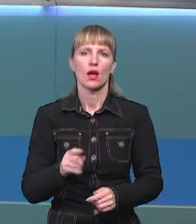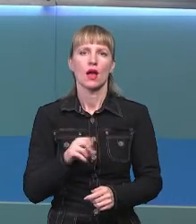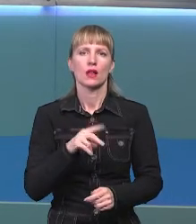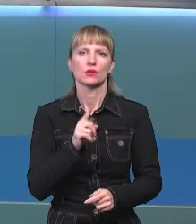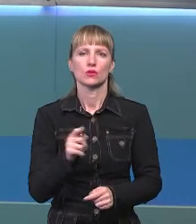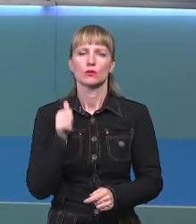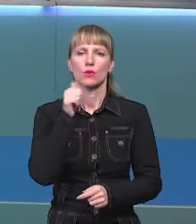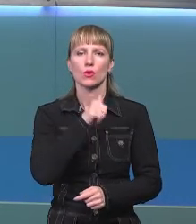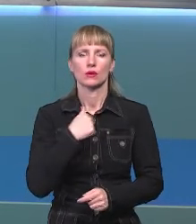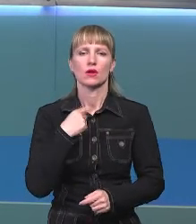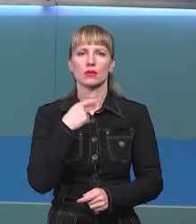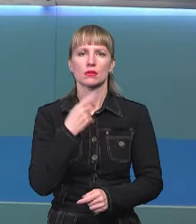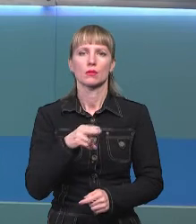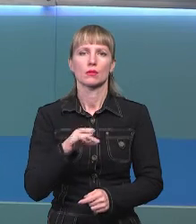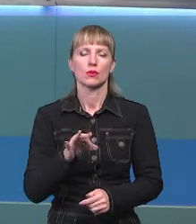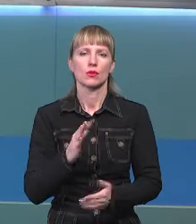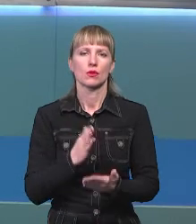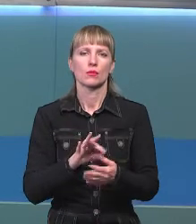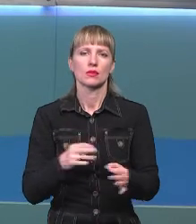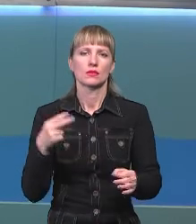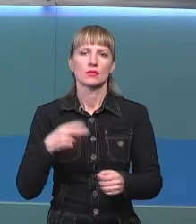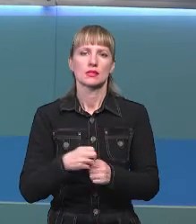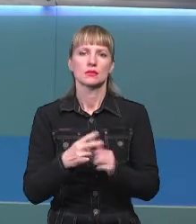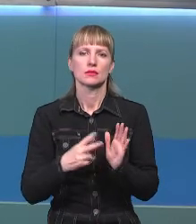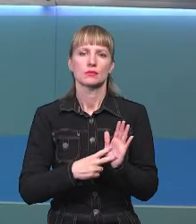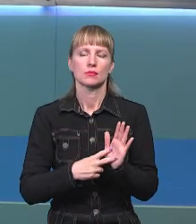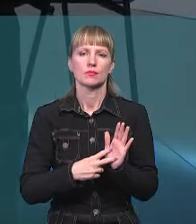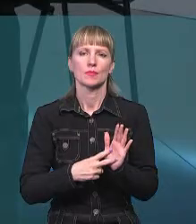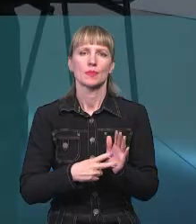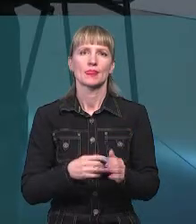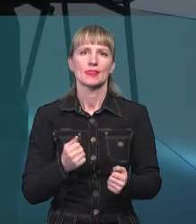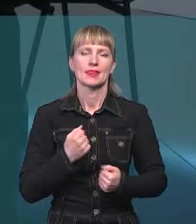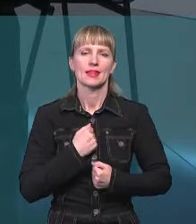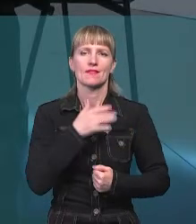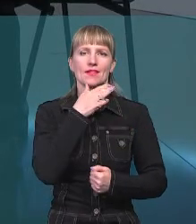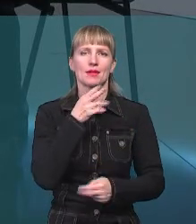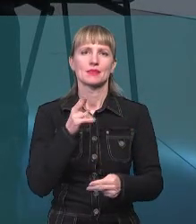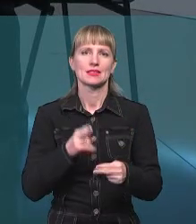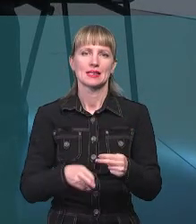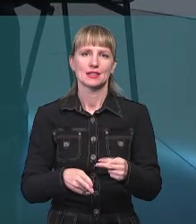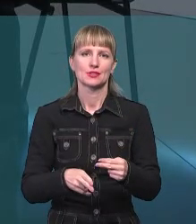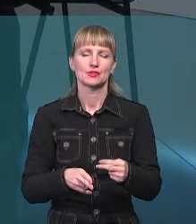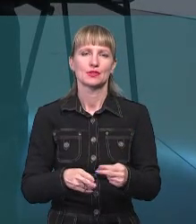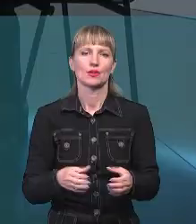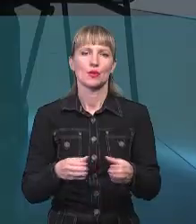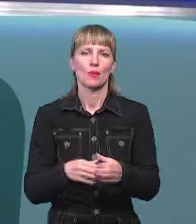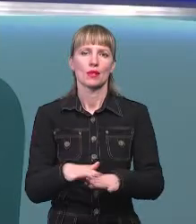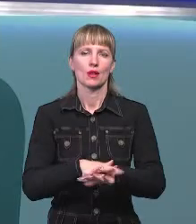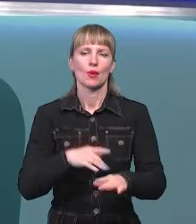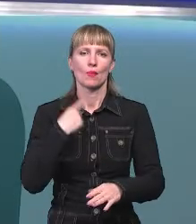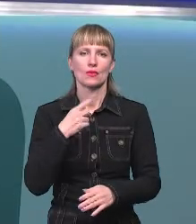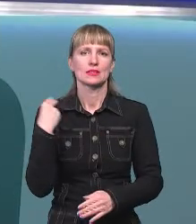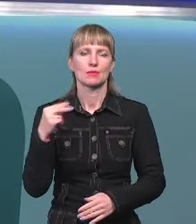кожним роком, я вже казала про це, з 2017 року. Пані Марія, наш ефірний час вже закінчується. Команда Суспільного